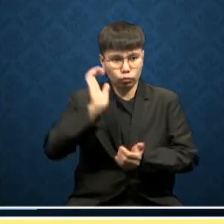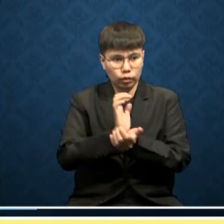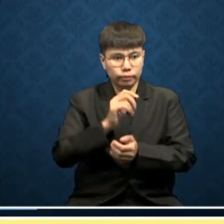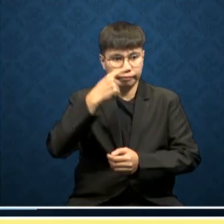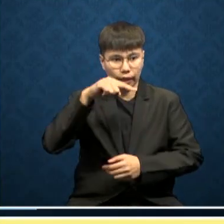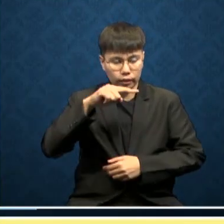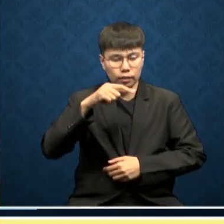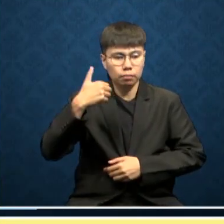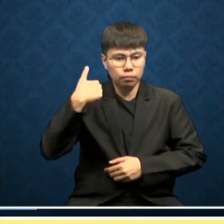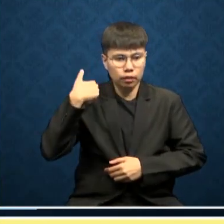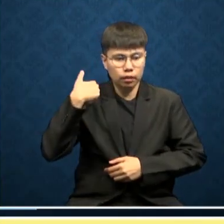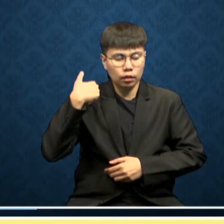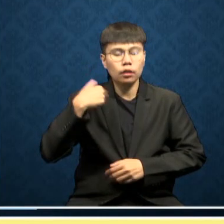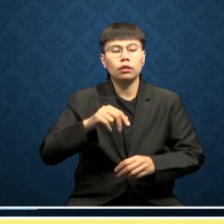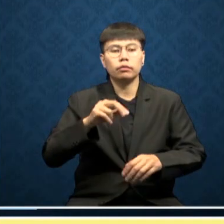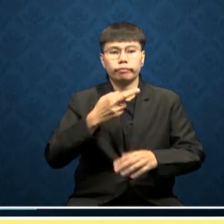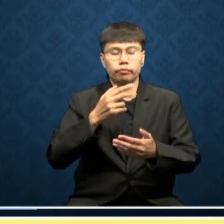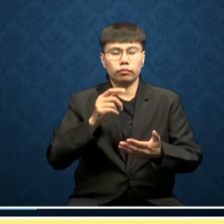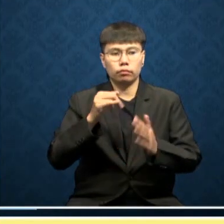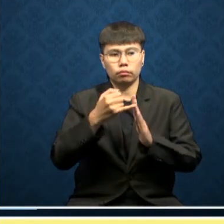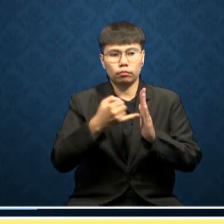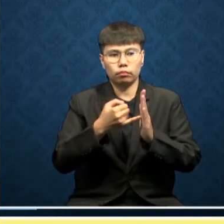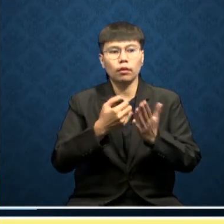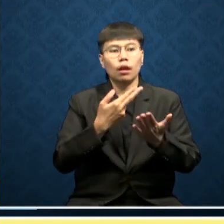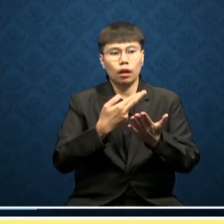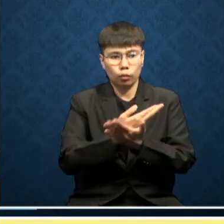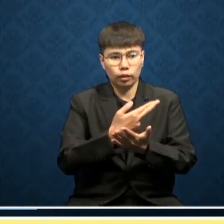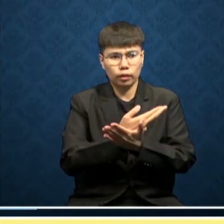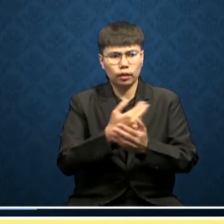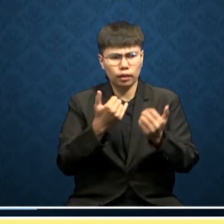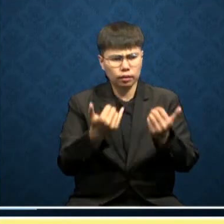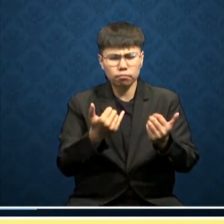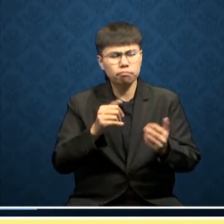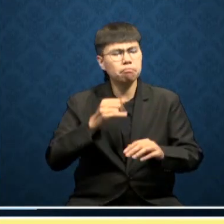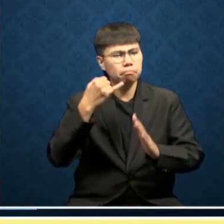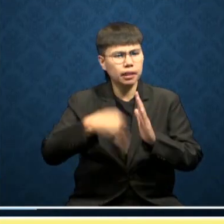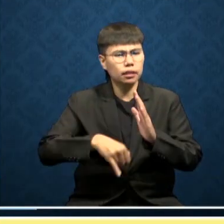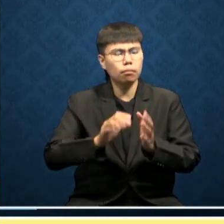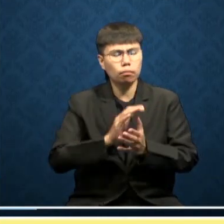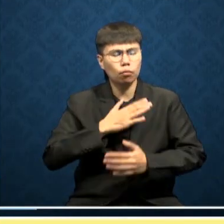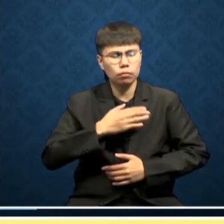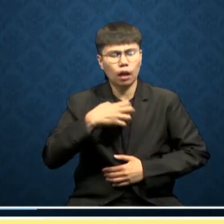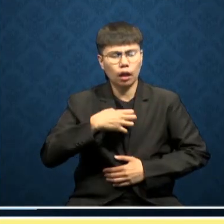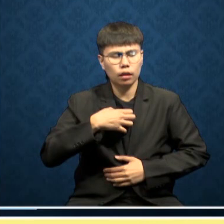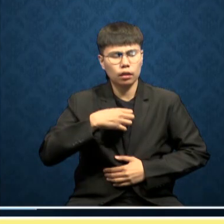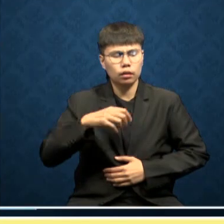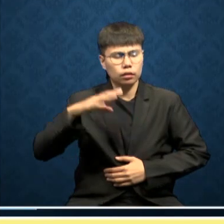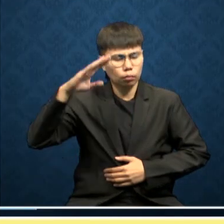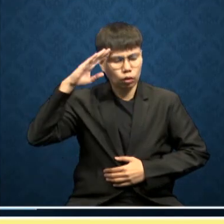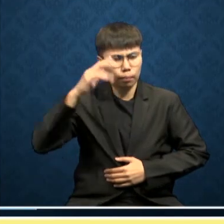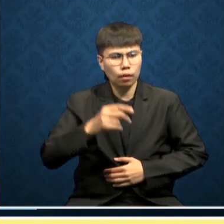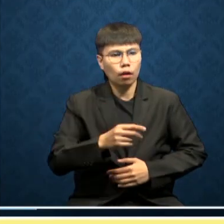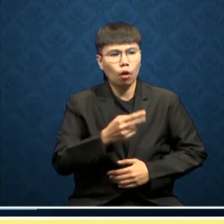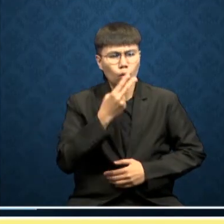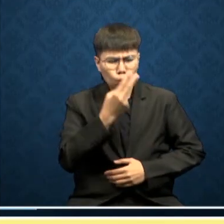ภูธรจังหวัดราชบุรีอันนี้ก็ไม่ใช่แล้วนะครับนะครับผมต้องการให้ทางผู้ชัยการตบแห่งชาตินะครับเรียกสำนวนไป